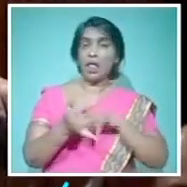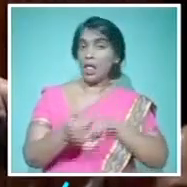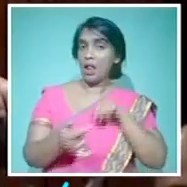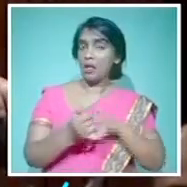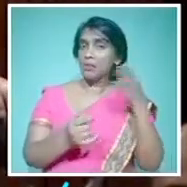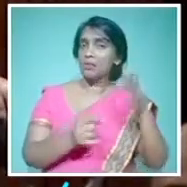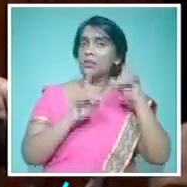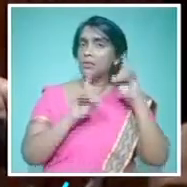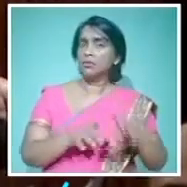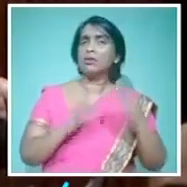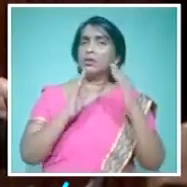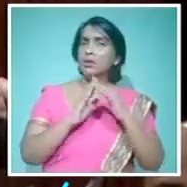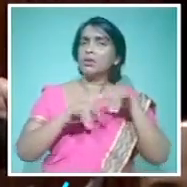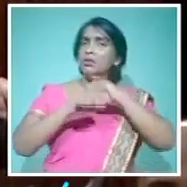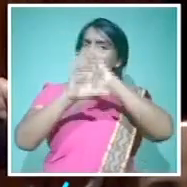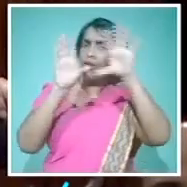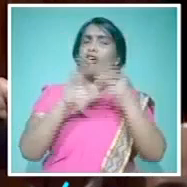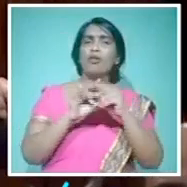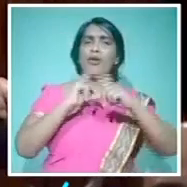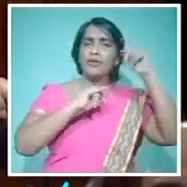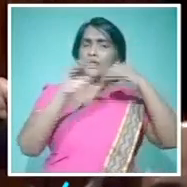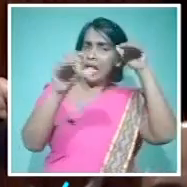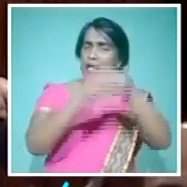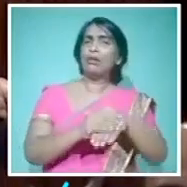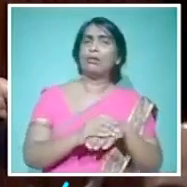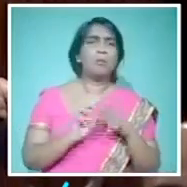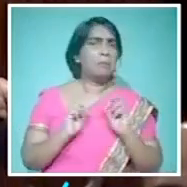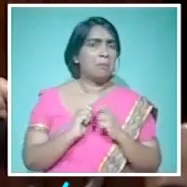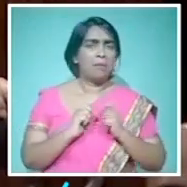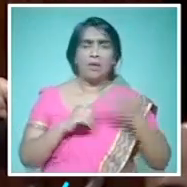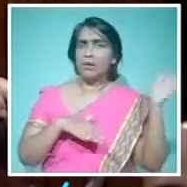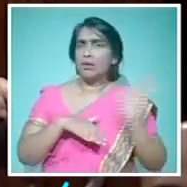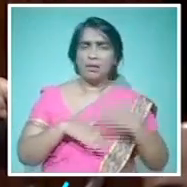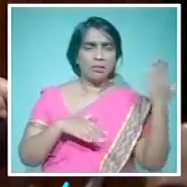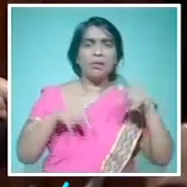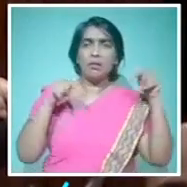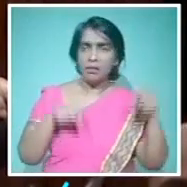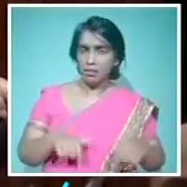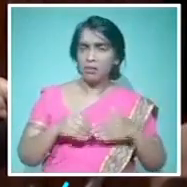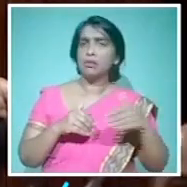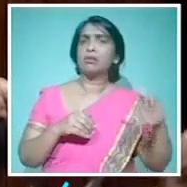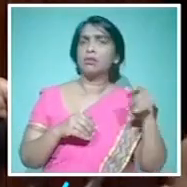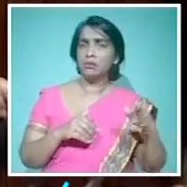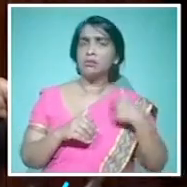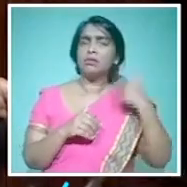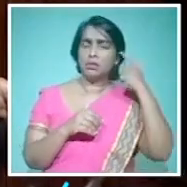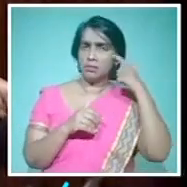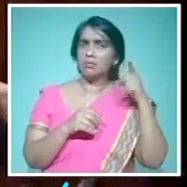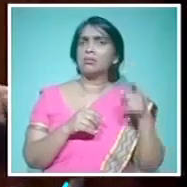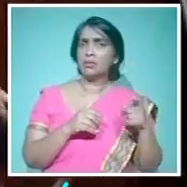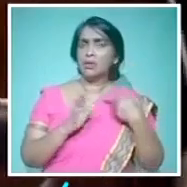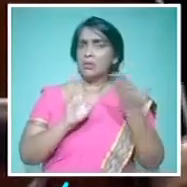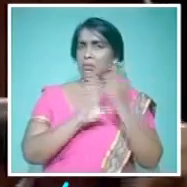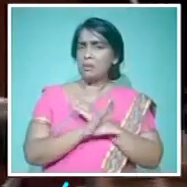හිටියා ඒ අයගේ නිවාස ඔක්කොම මේක ඇතුලේ තිබුණේ කවදාක්වත් මෙහෙම ප්‍රශ්නයකට මුහුණ දුන්නේ නැහැ ඒ නිසා මේ වෙනකොට මම හිතනවා මේක අර